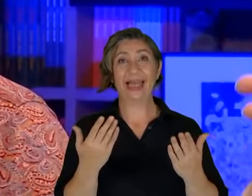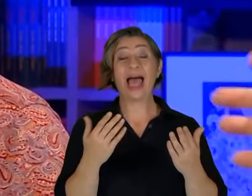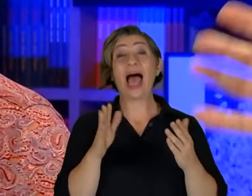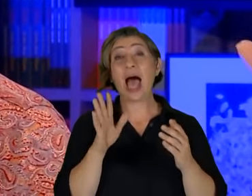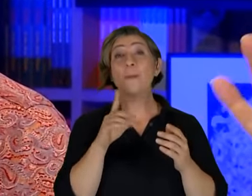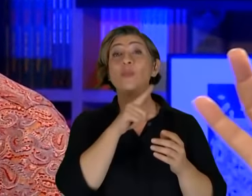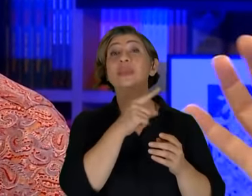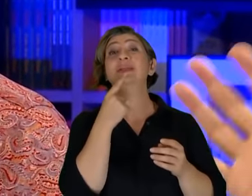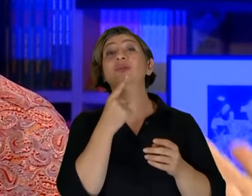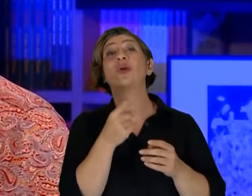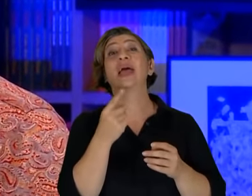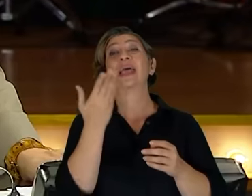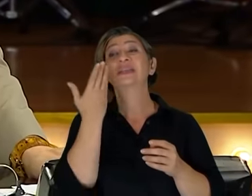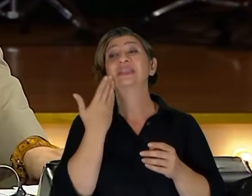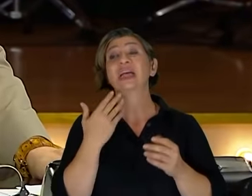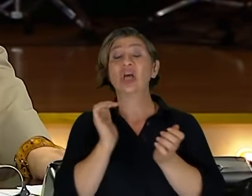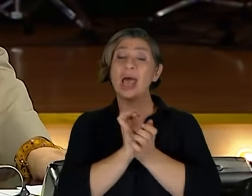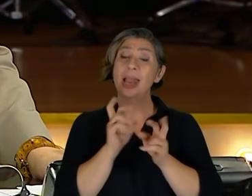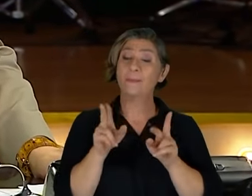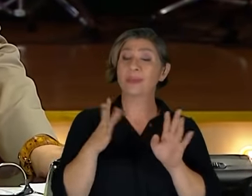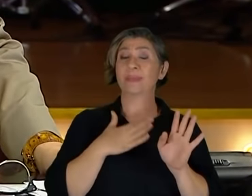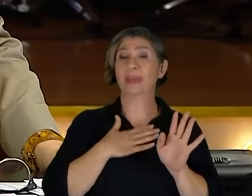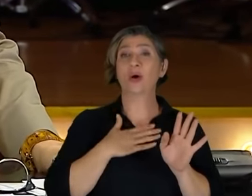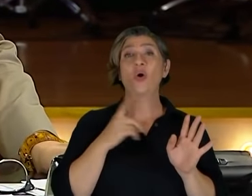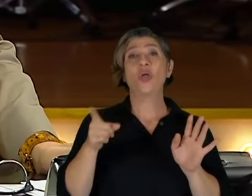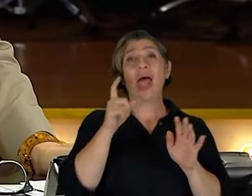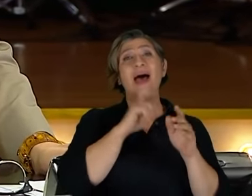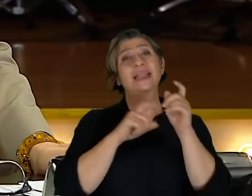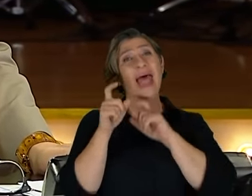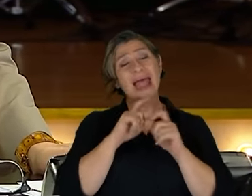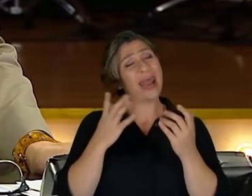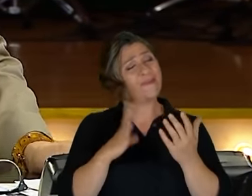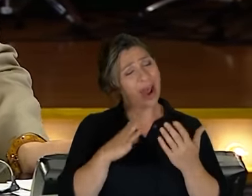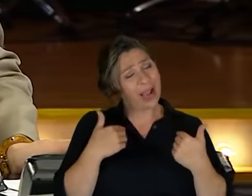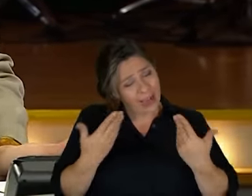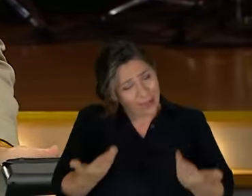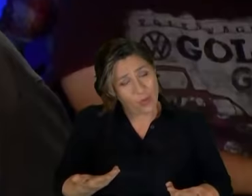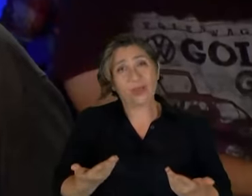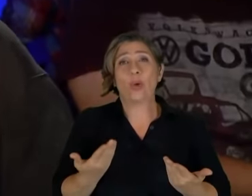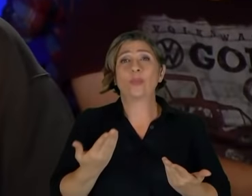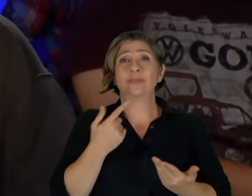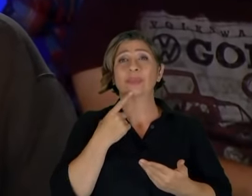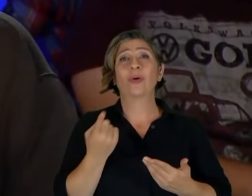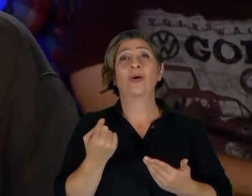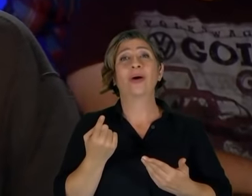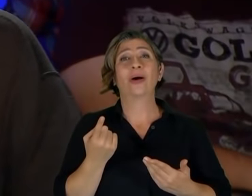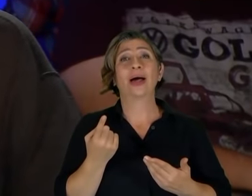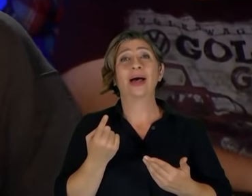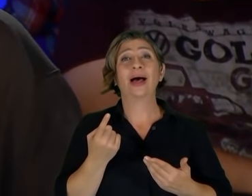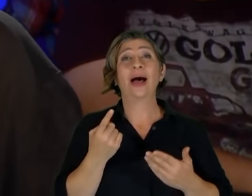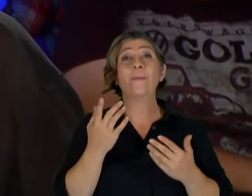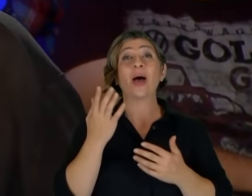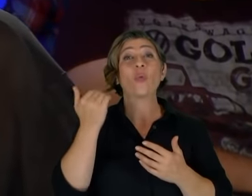bak bundan diyor ki yani seyirci ailem gibi görüyorum. Onları da hatalarıyla kabul ediyorum. Kusurları kabul ediyorum diyor. Bak, İyimizi gördüm.